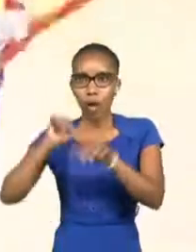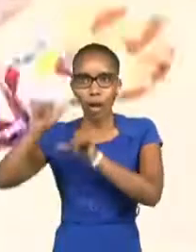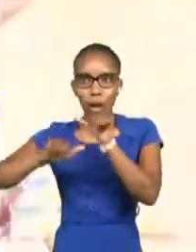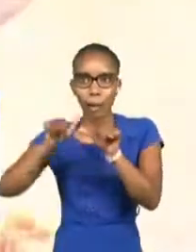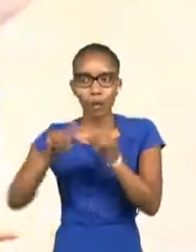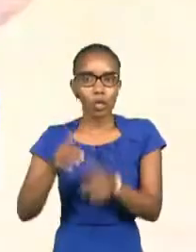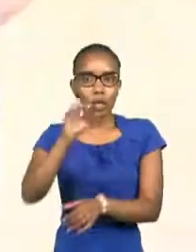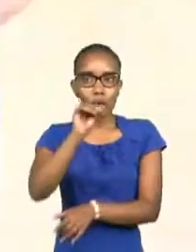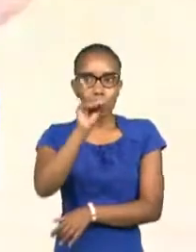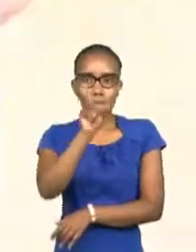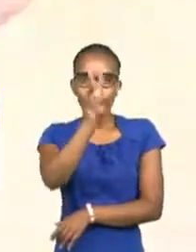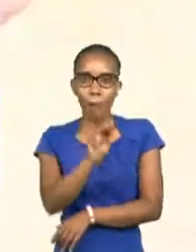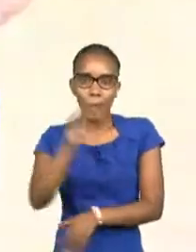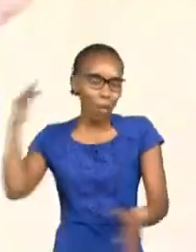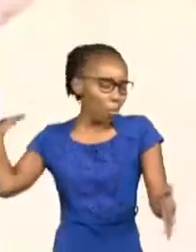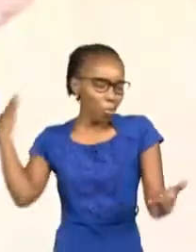mekua ODM waki yote.